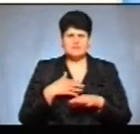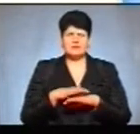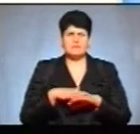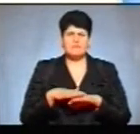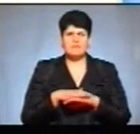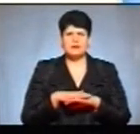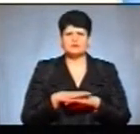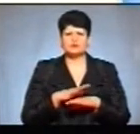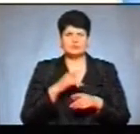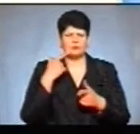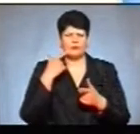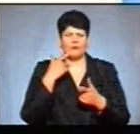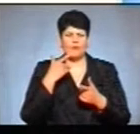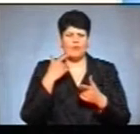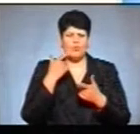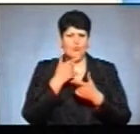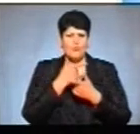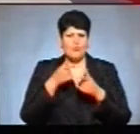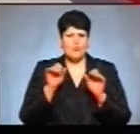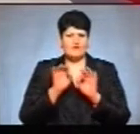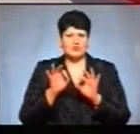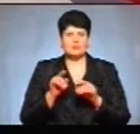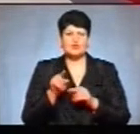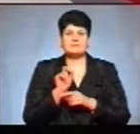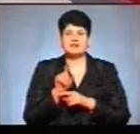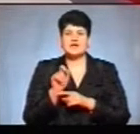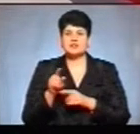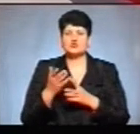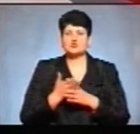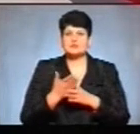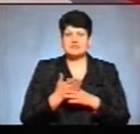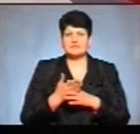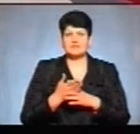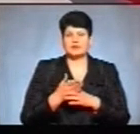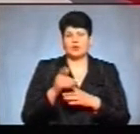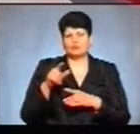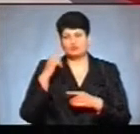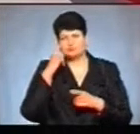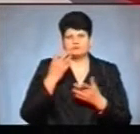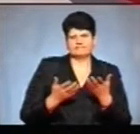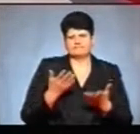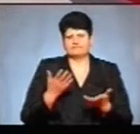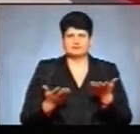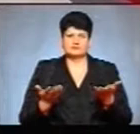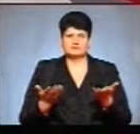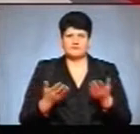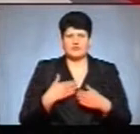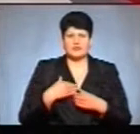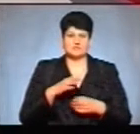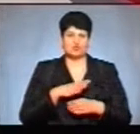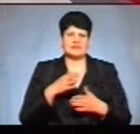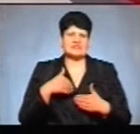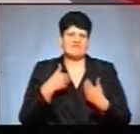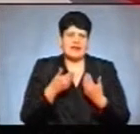поступали повідомлення про ті чи інші призначення субсидій, які здавались людям сумнівними. Ну, наприклад, у нас були звернення